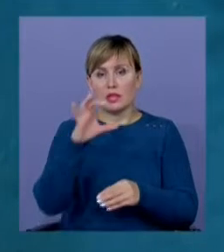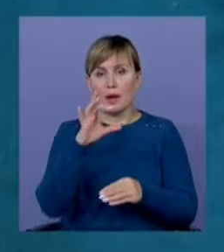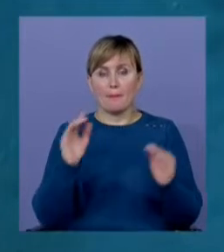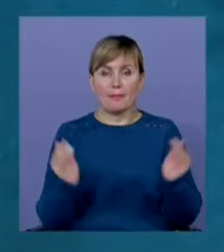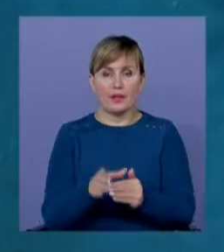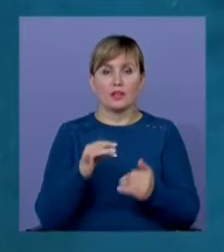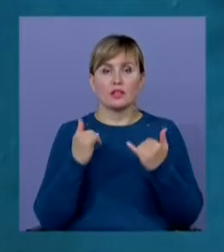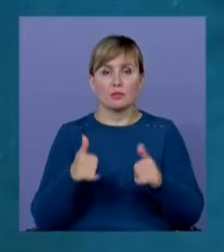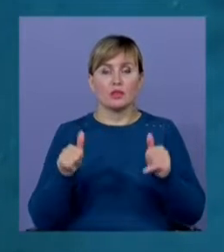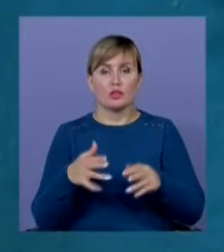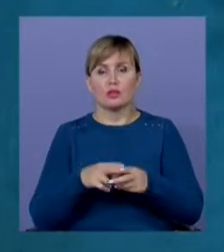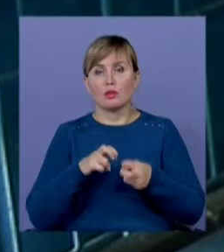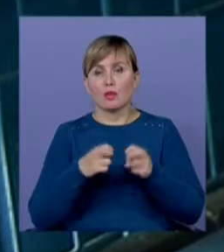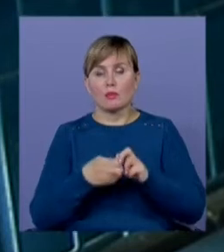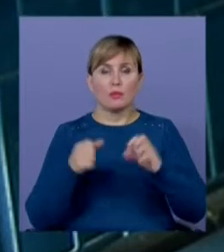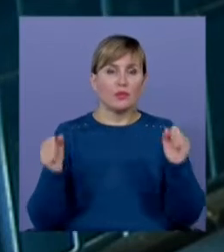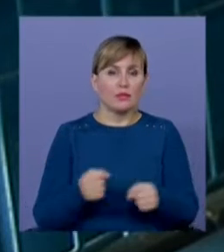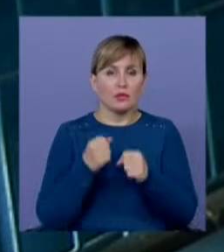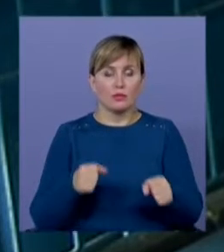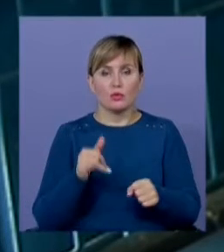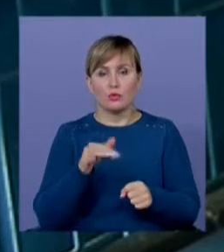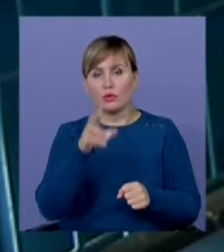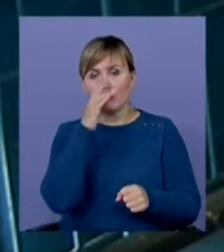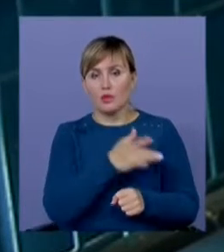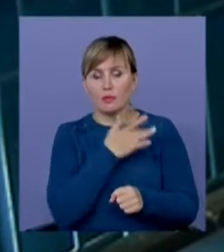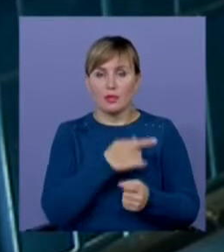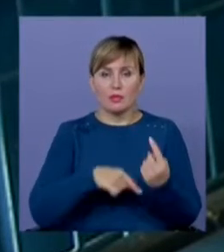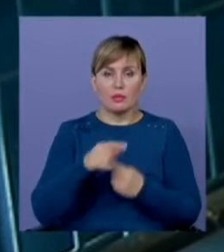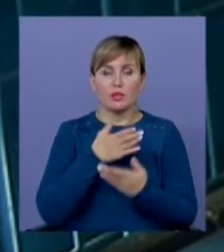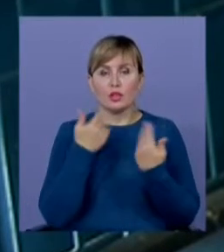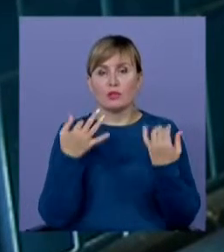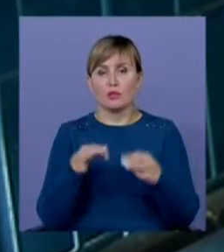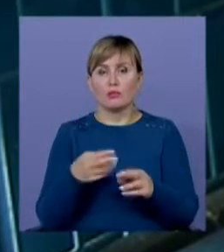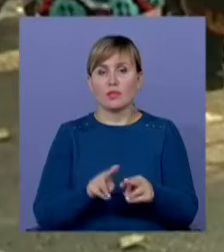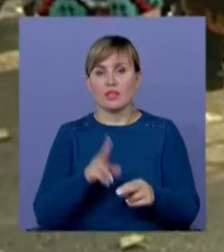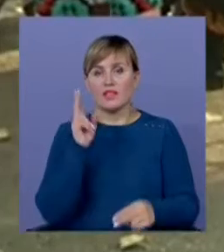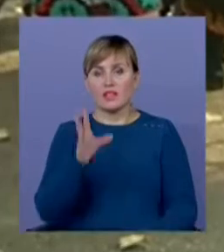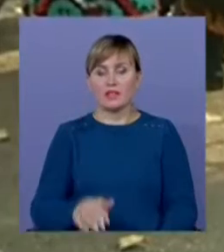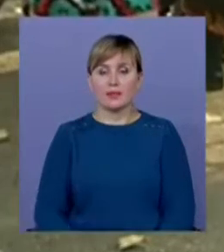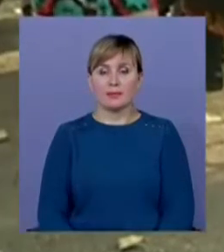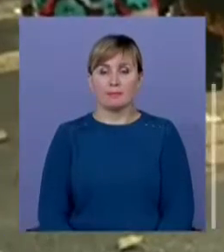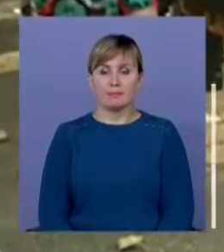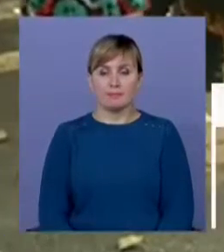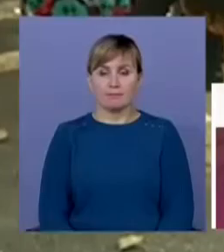И теперь решить эту проблему невозможно. У коммунального предприятия нет доступа в эти квартиры.